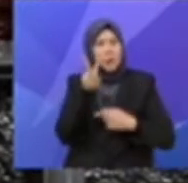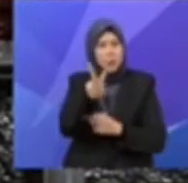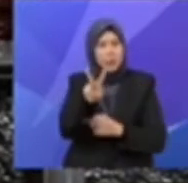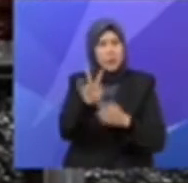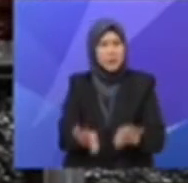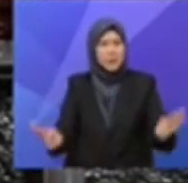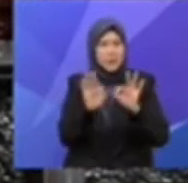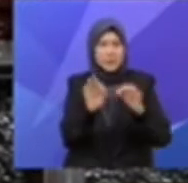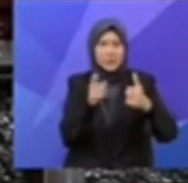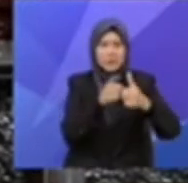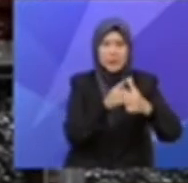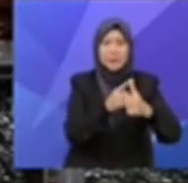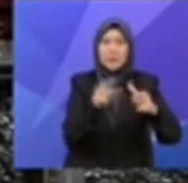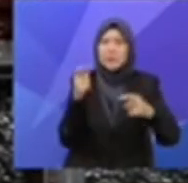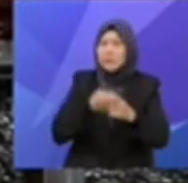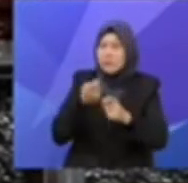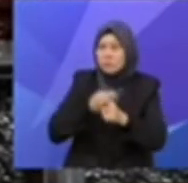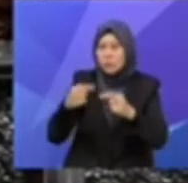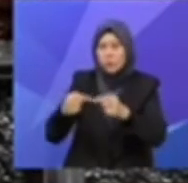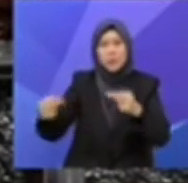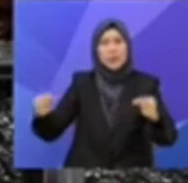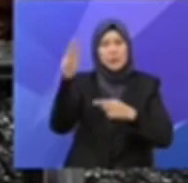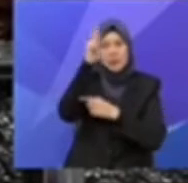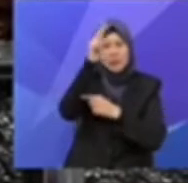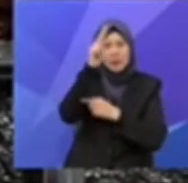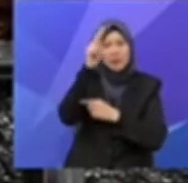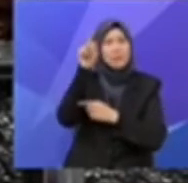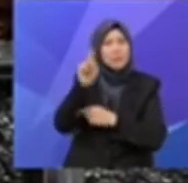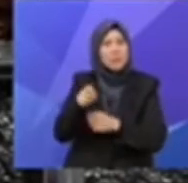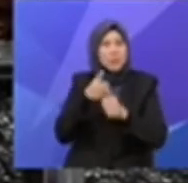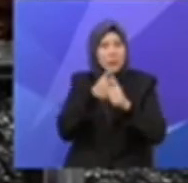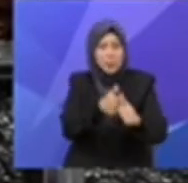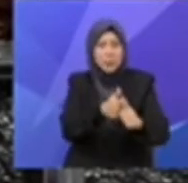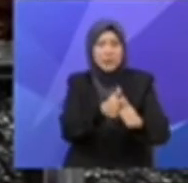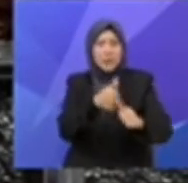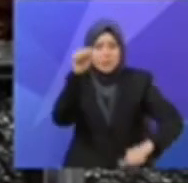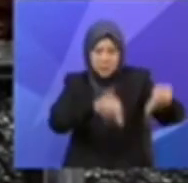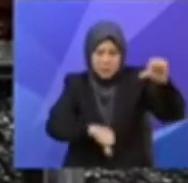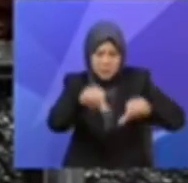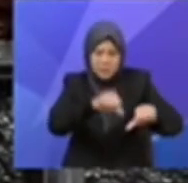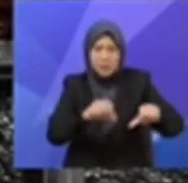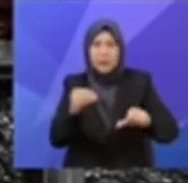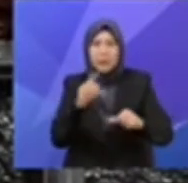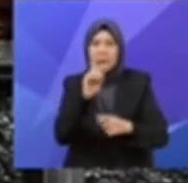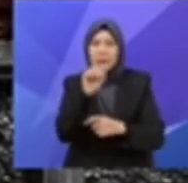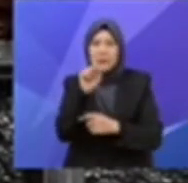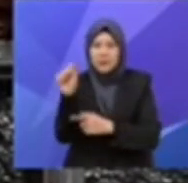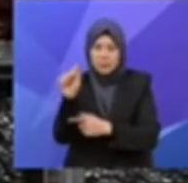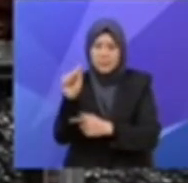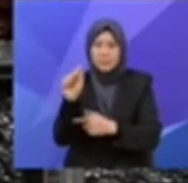yang pertama Setiap keputusan kerajaan akan berpandukan sains dan data yang pertama